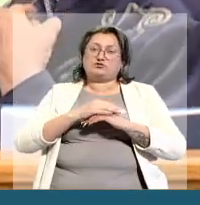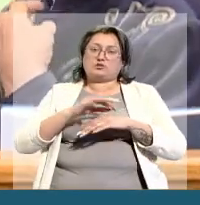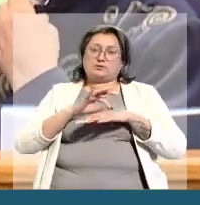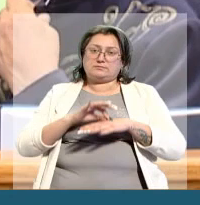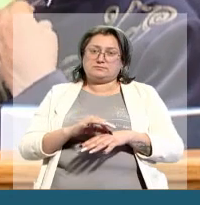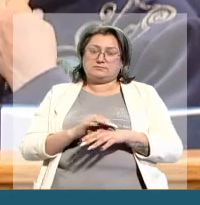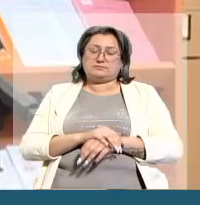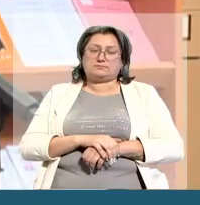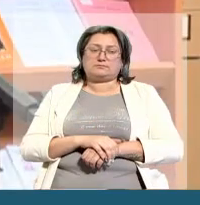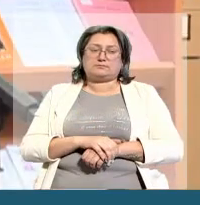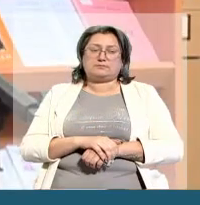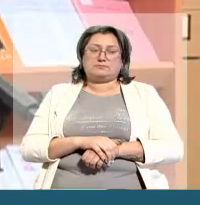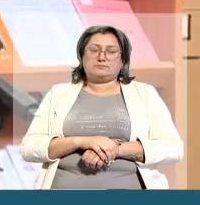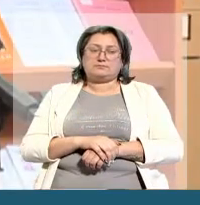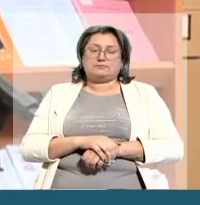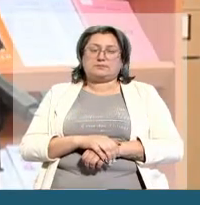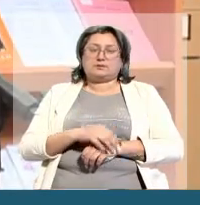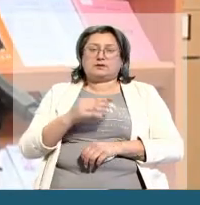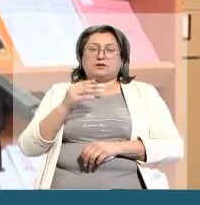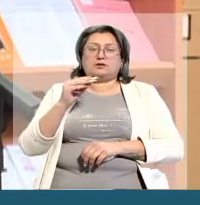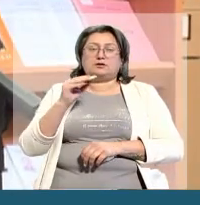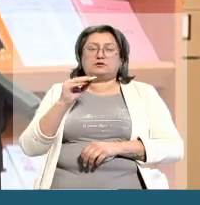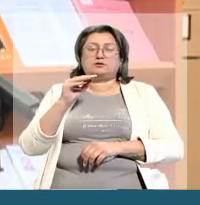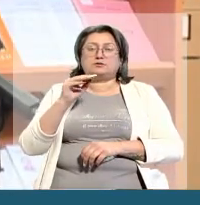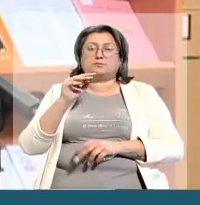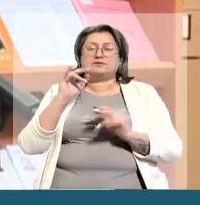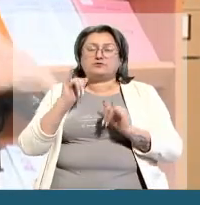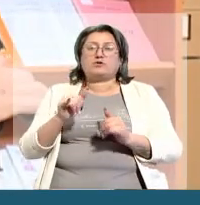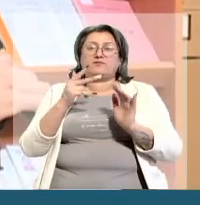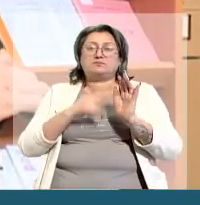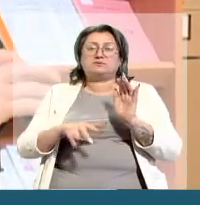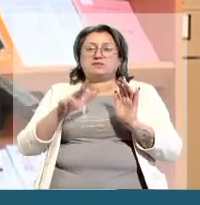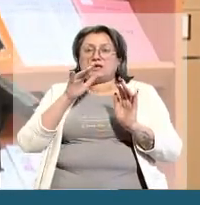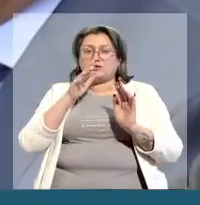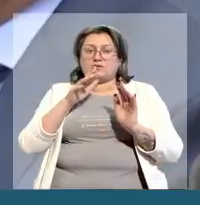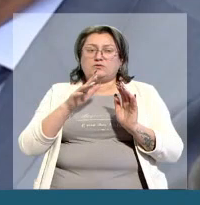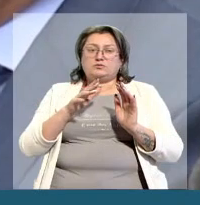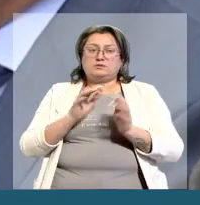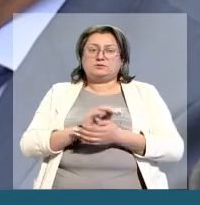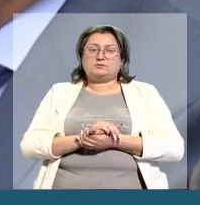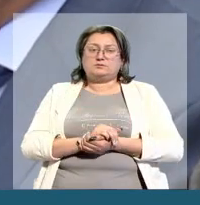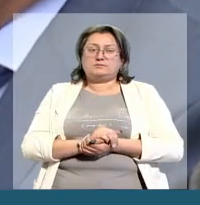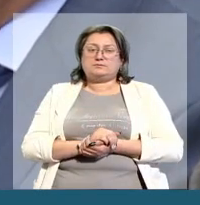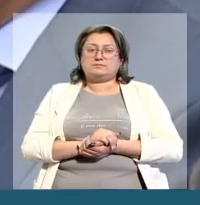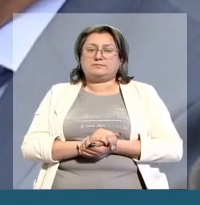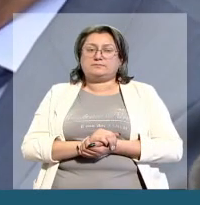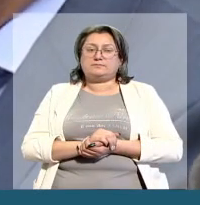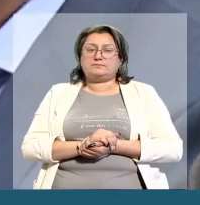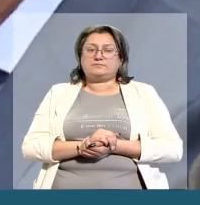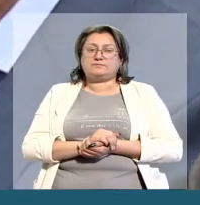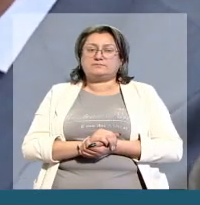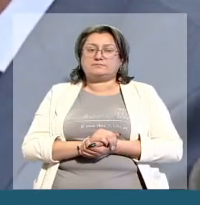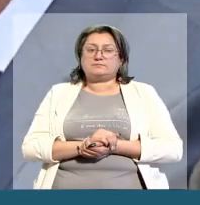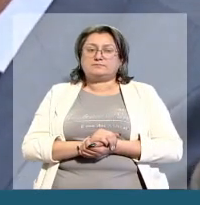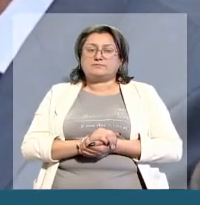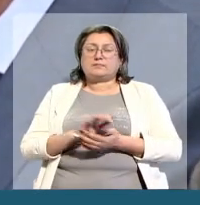Жауға шапқан Ақсұңқар әдеби тарихы кешімен басталды. Бұдан соң жоспарда Сұлтан Махмұт Торайғыровтың 130 жылдығына орайластырылған қараңғы